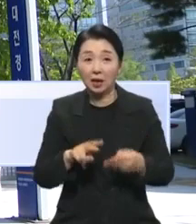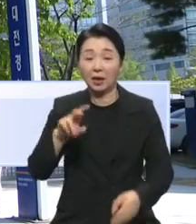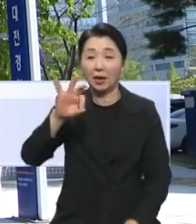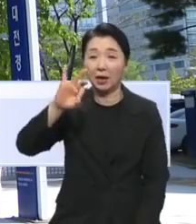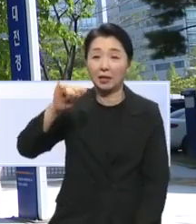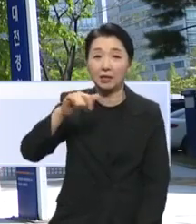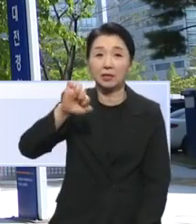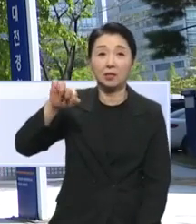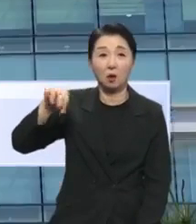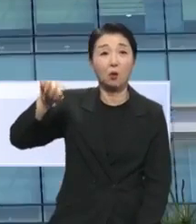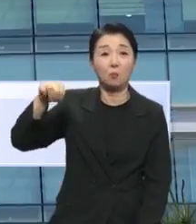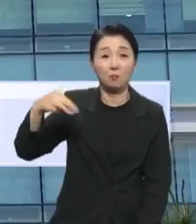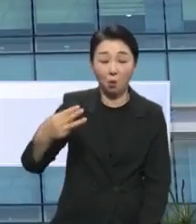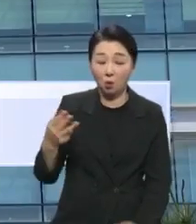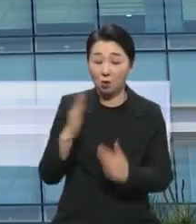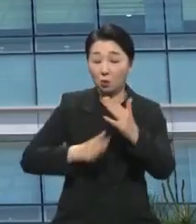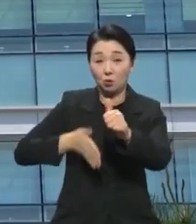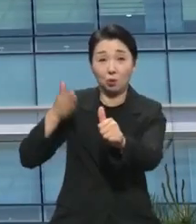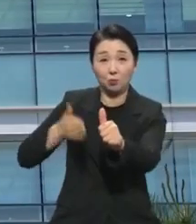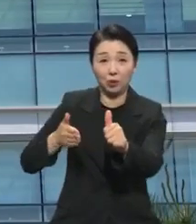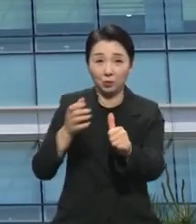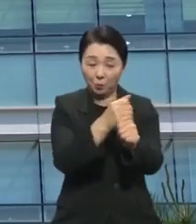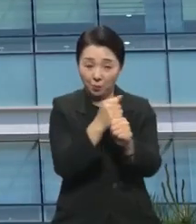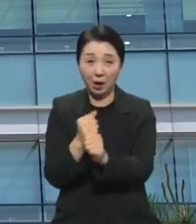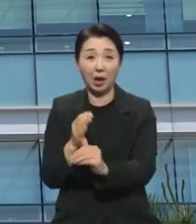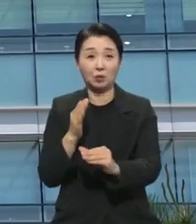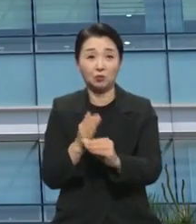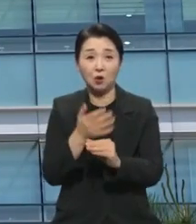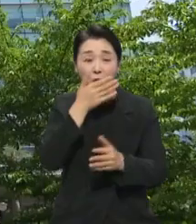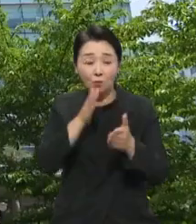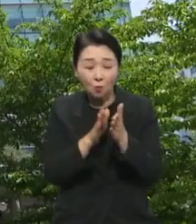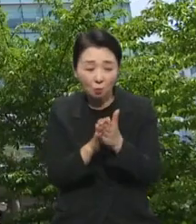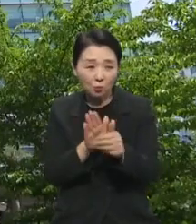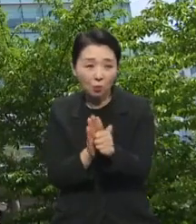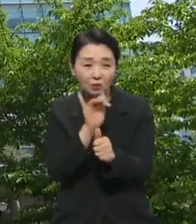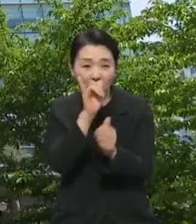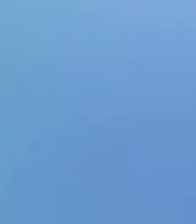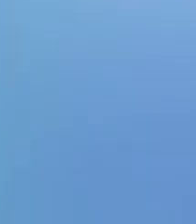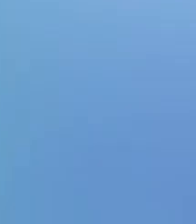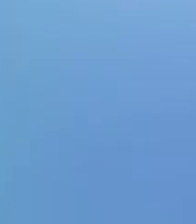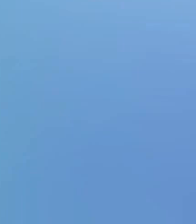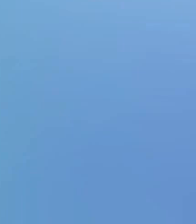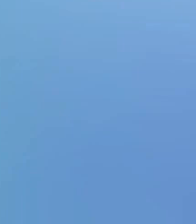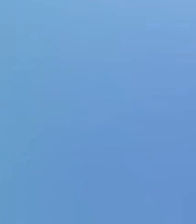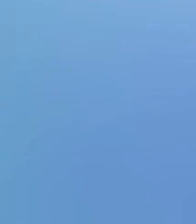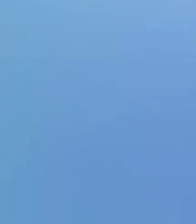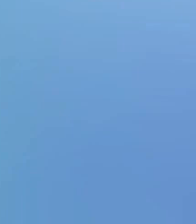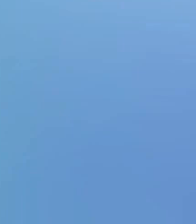요청을 하고 또 검거에 나섰는데요. 공범이나 조력자가 있는지도 확인하고 있습니다.